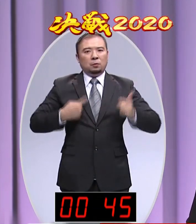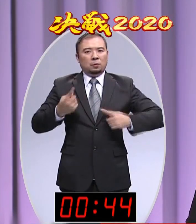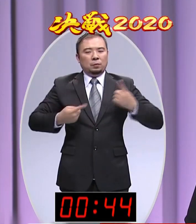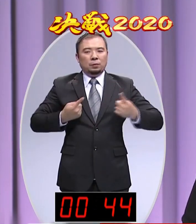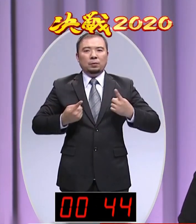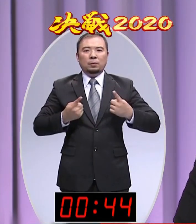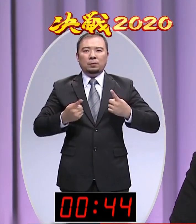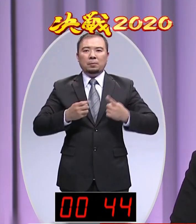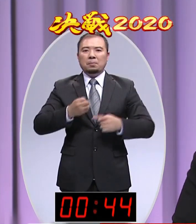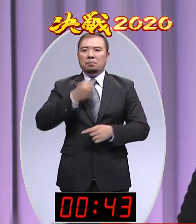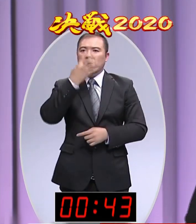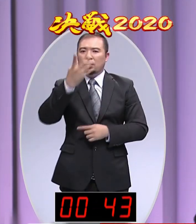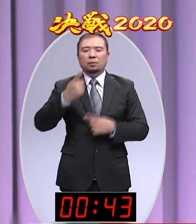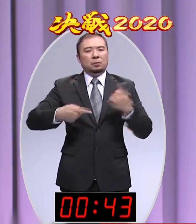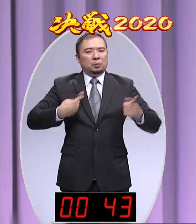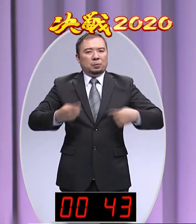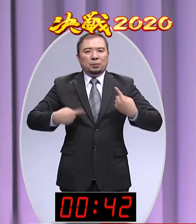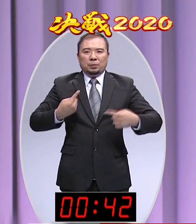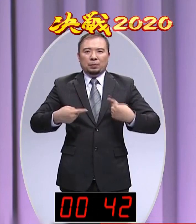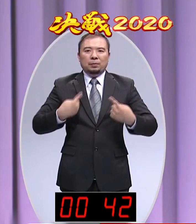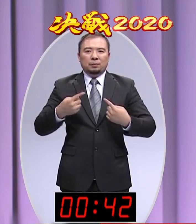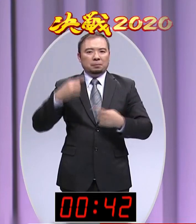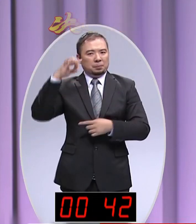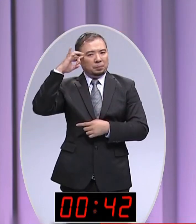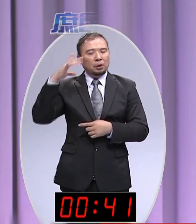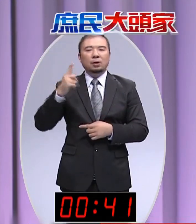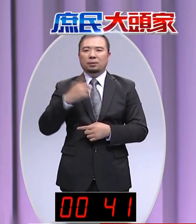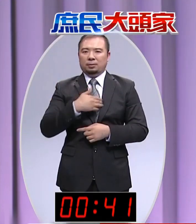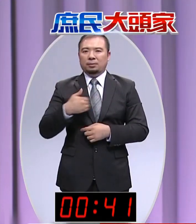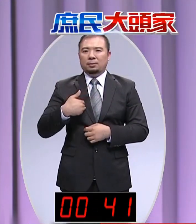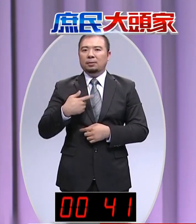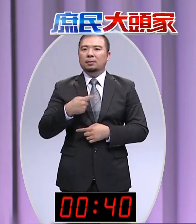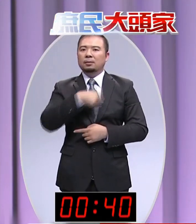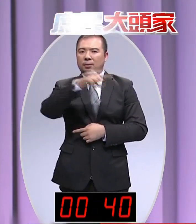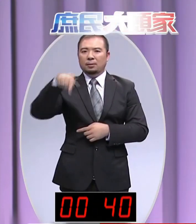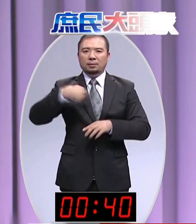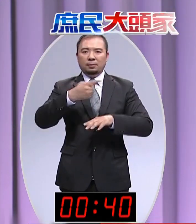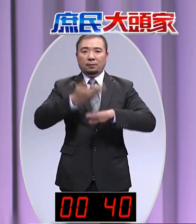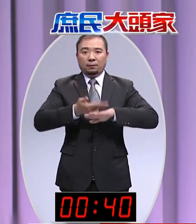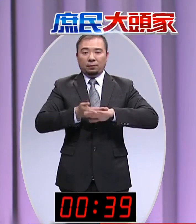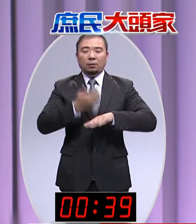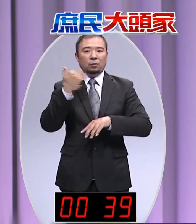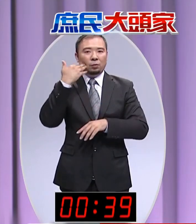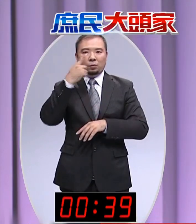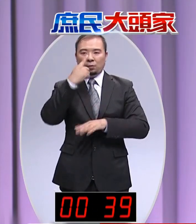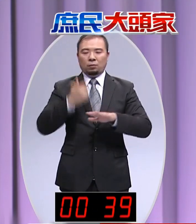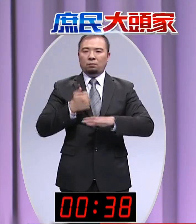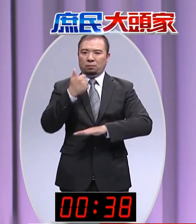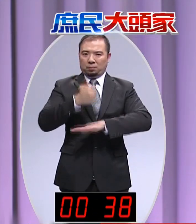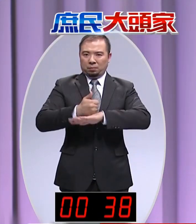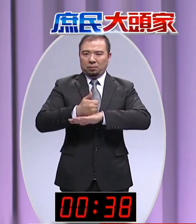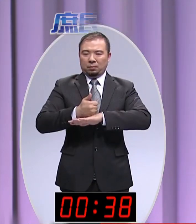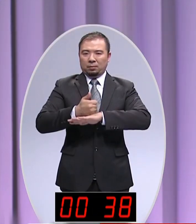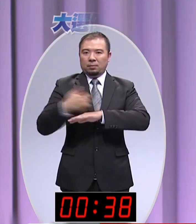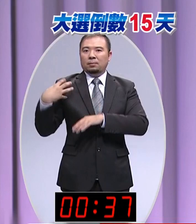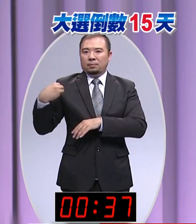作跟发声。而且也请大家放心，只要蔡英文当总统的一天，我绝对会站在最前